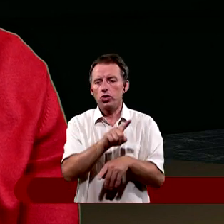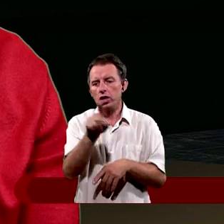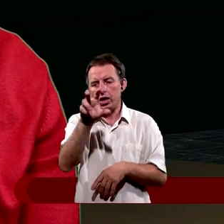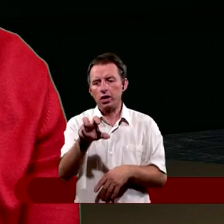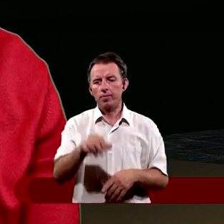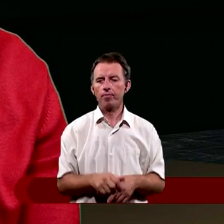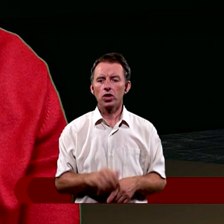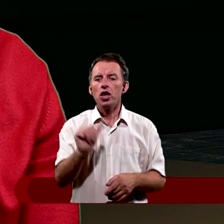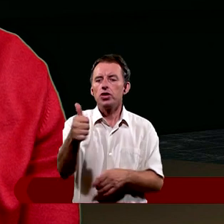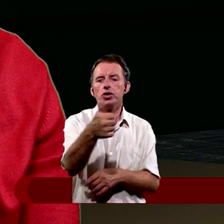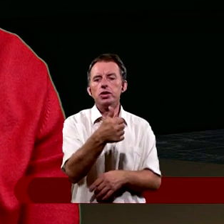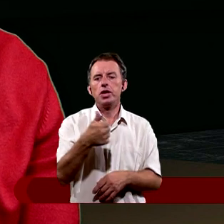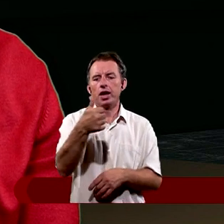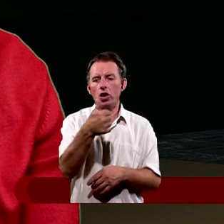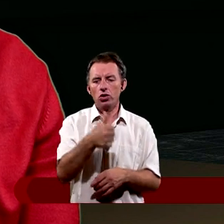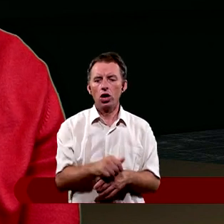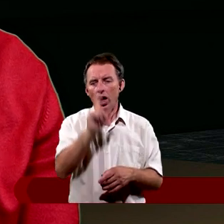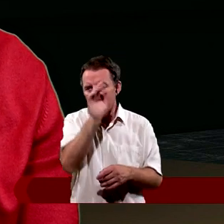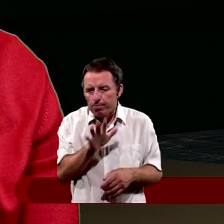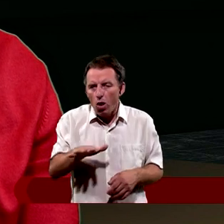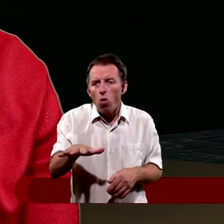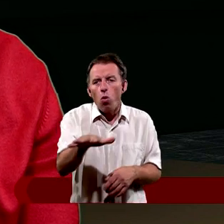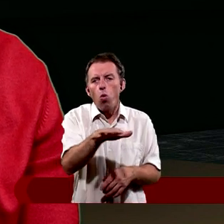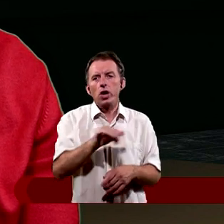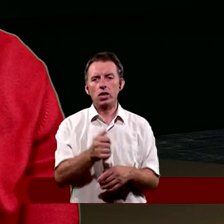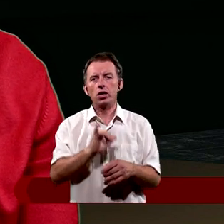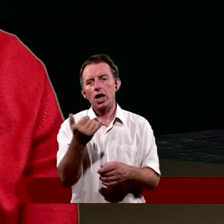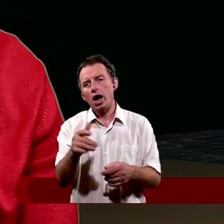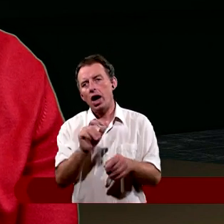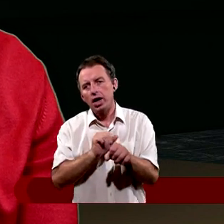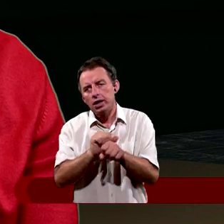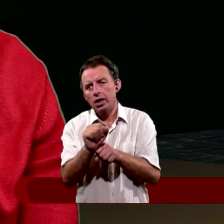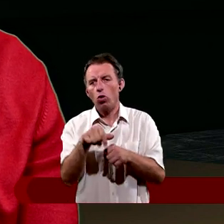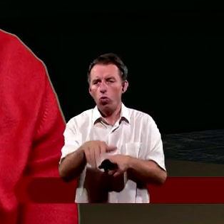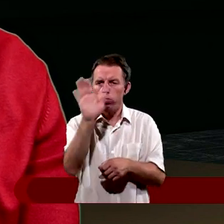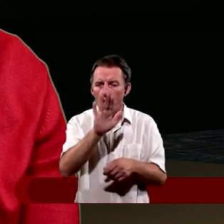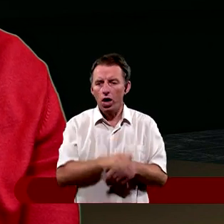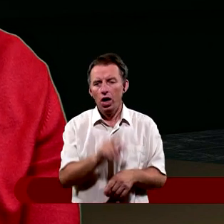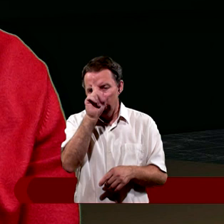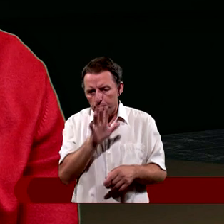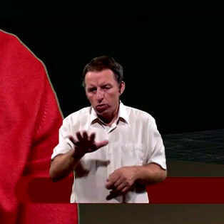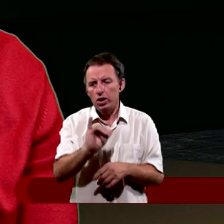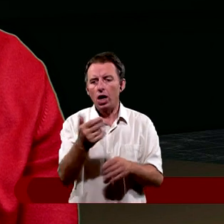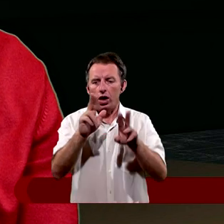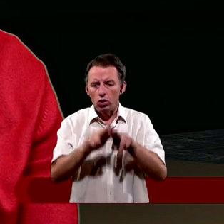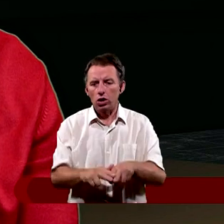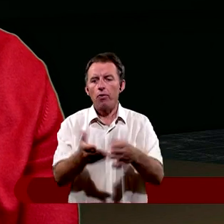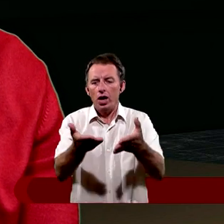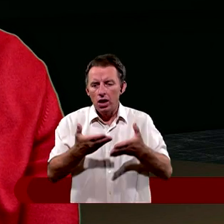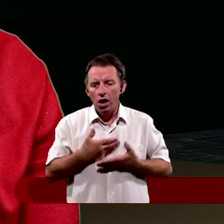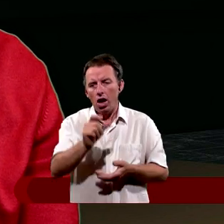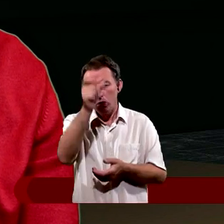ich. Jedność, tak? Społeczność. Społeczność, jaka istniała u Pana Boga i społeczność, jaka została